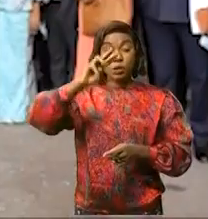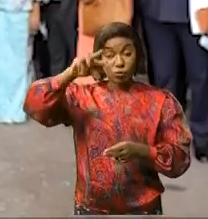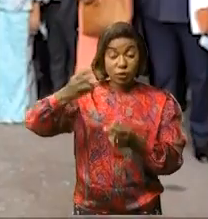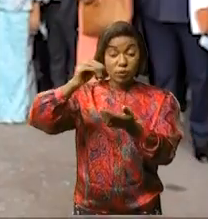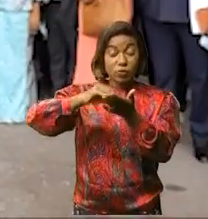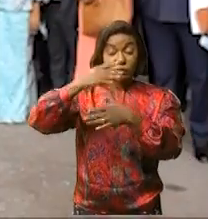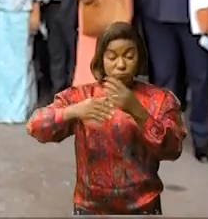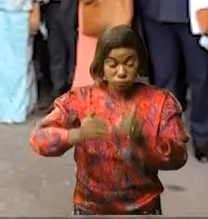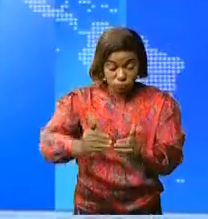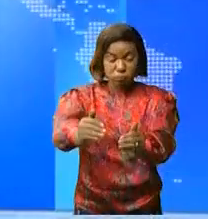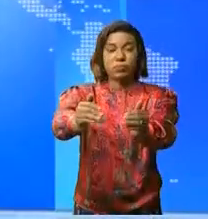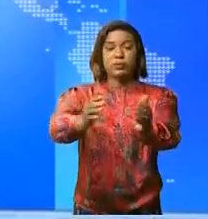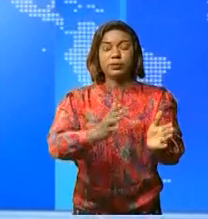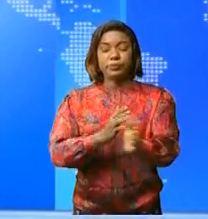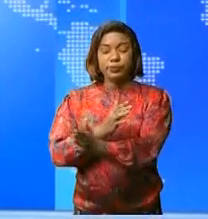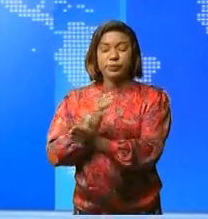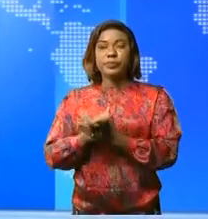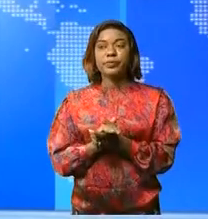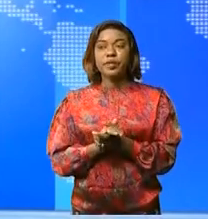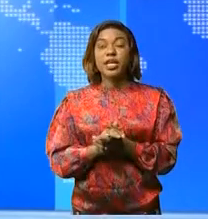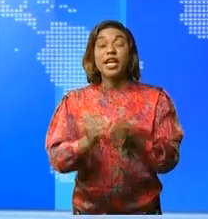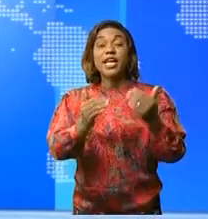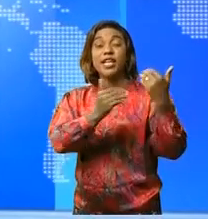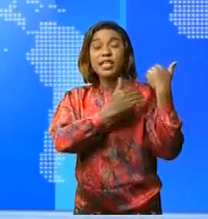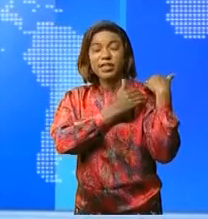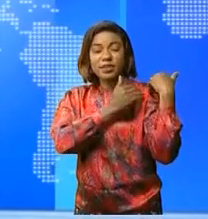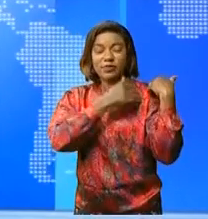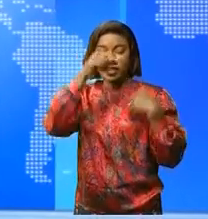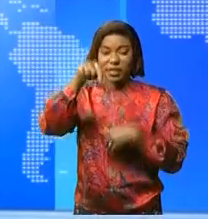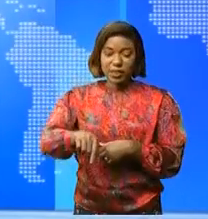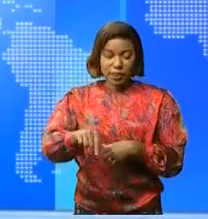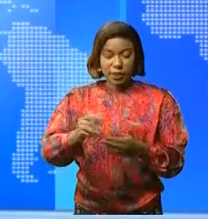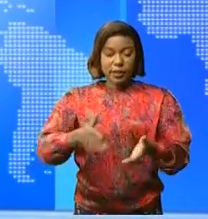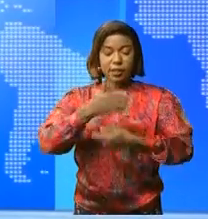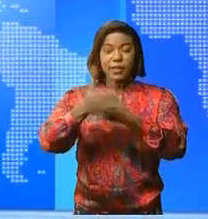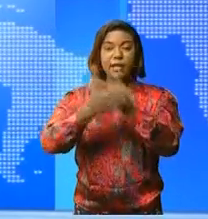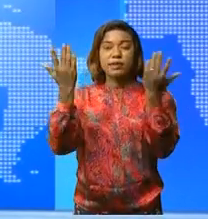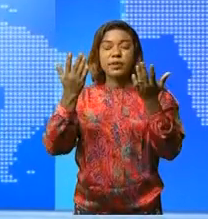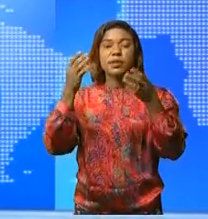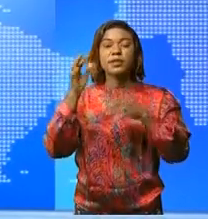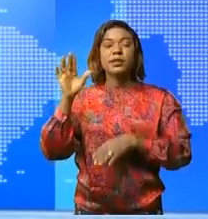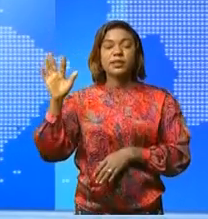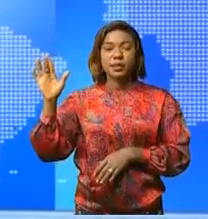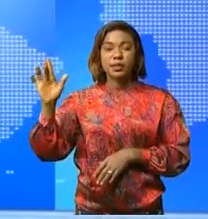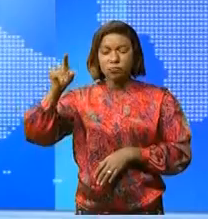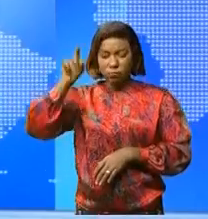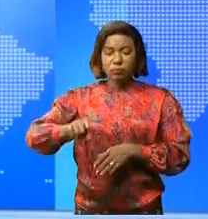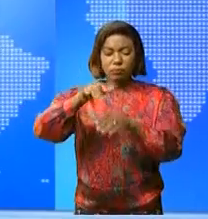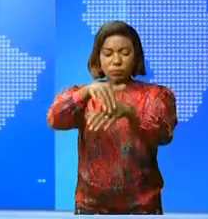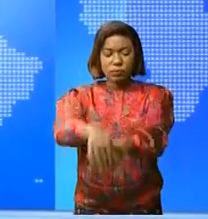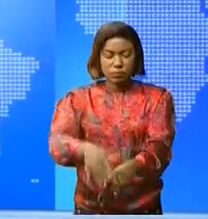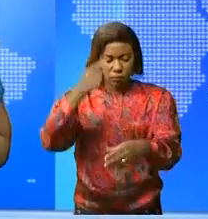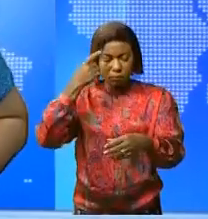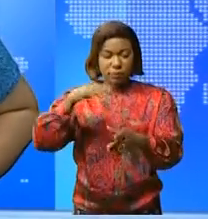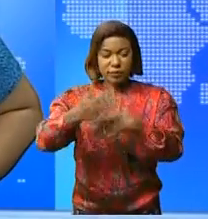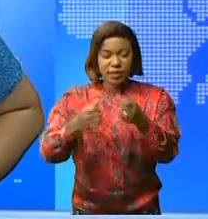de préparation. Les chefs de quartier de la ville de Kinshasa sont impliqués désormais dans l'opération